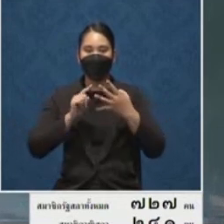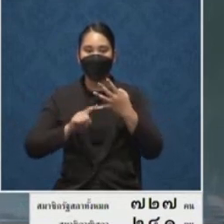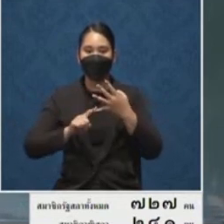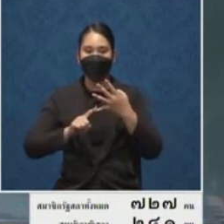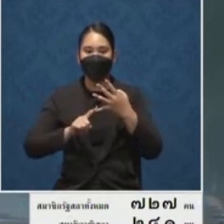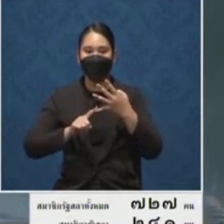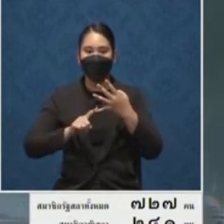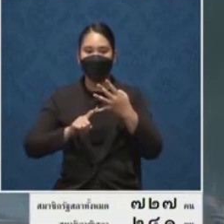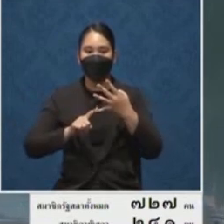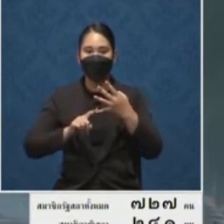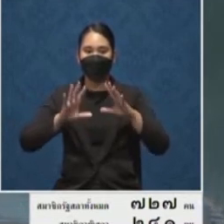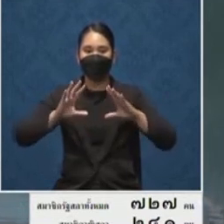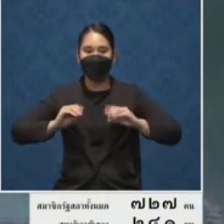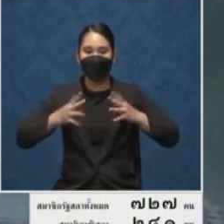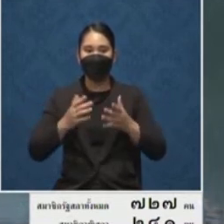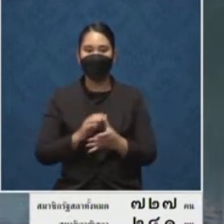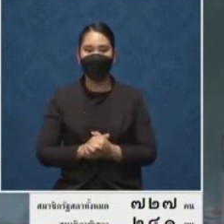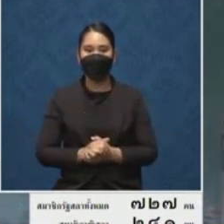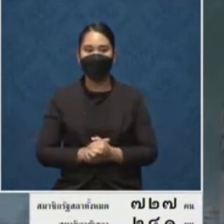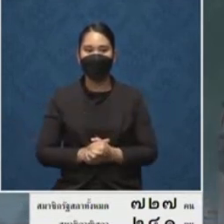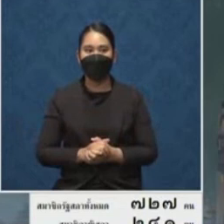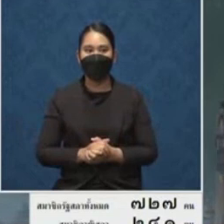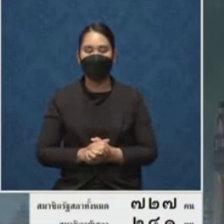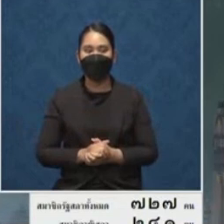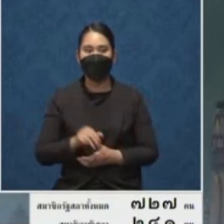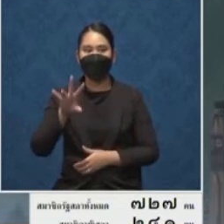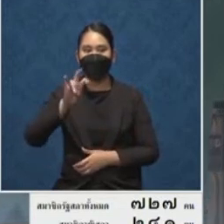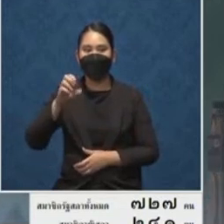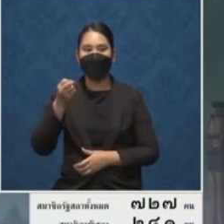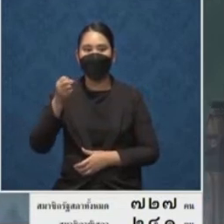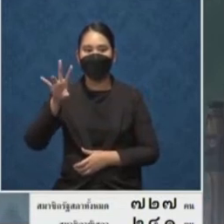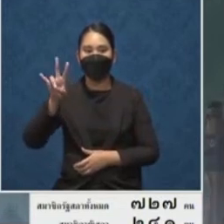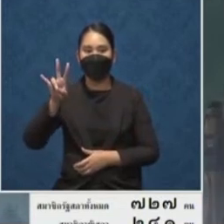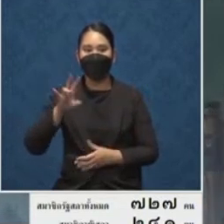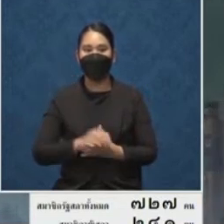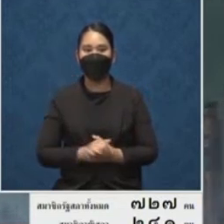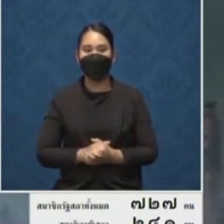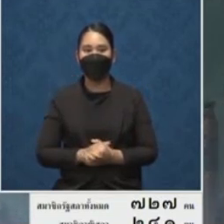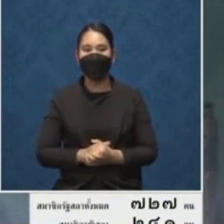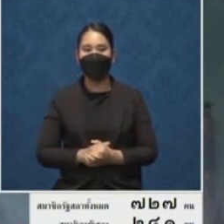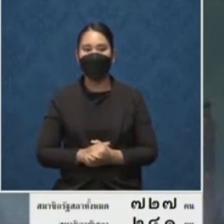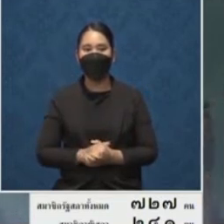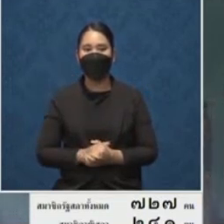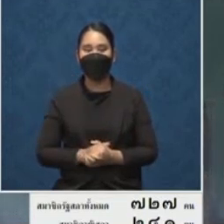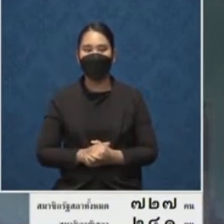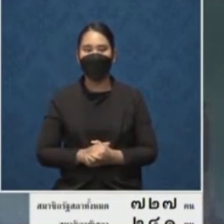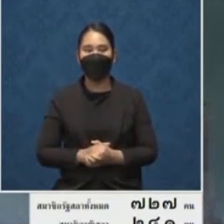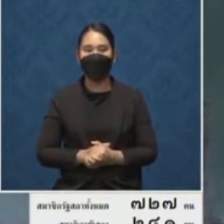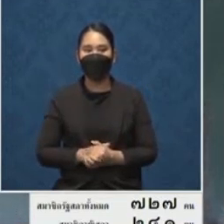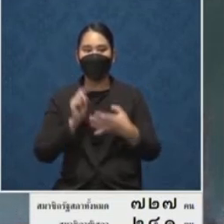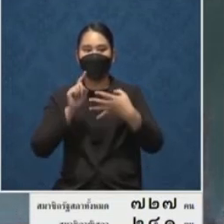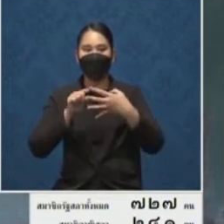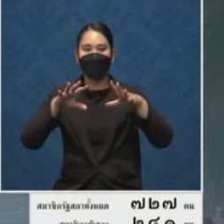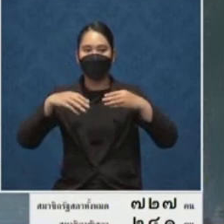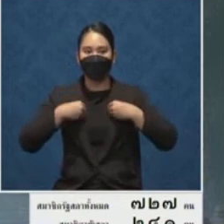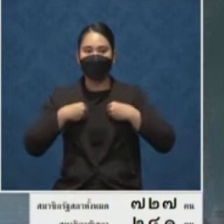ไม่รับหลักการ3ไม่รับหลักการ4ไม่รับหลักการ 717นายอุบลศักดิ์บัวหลวงง